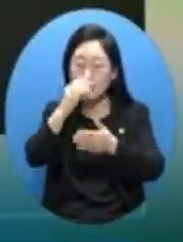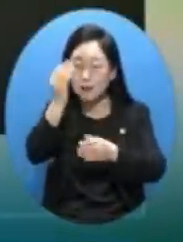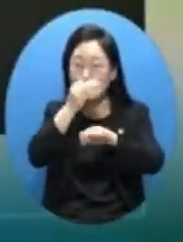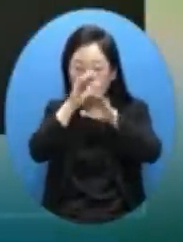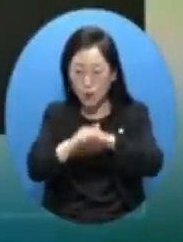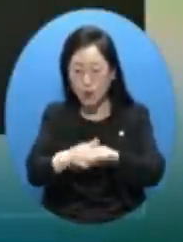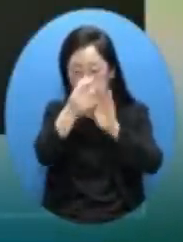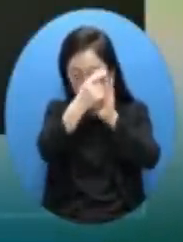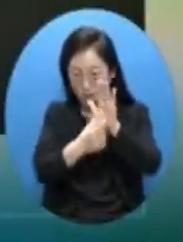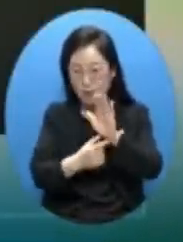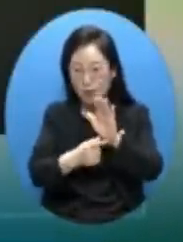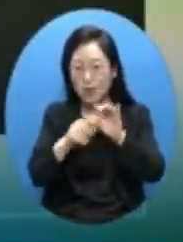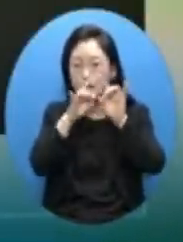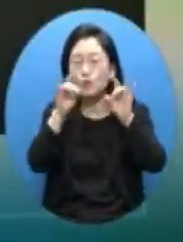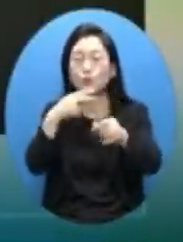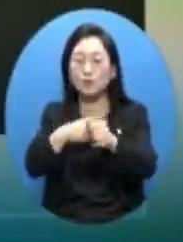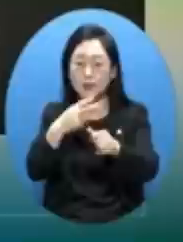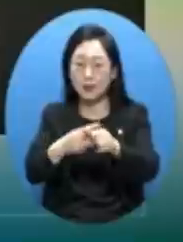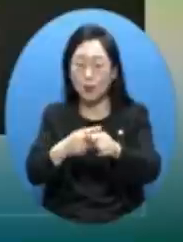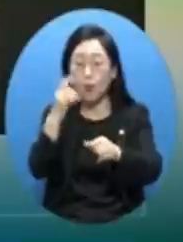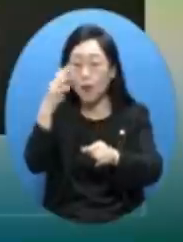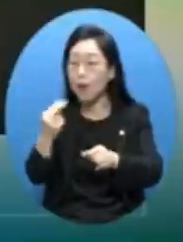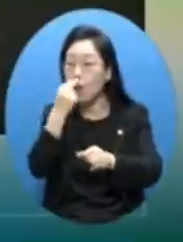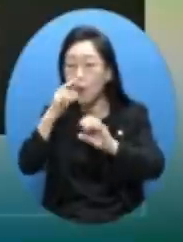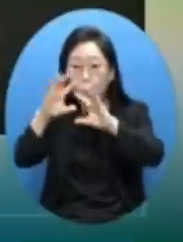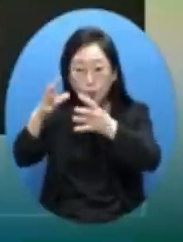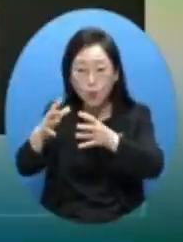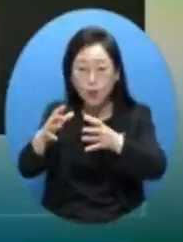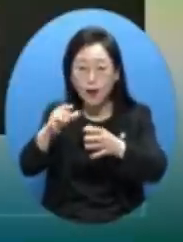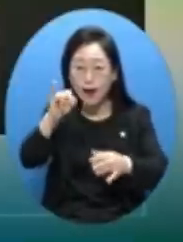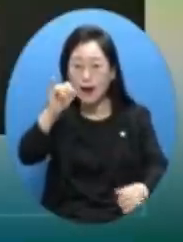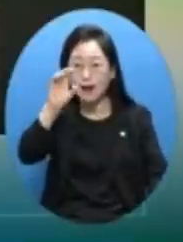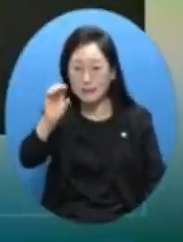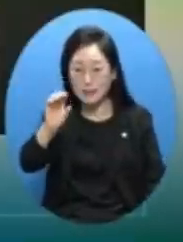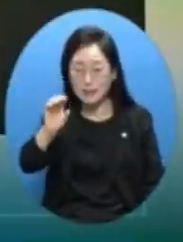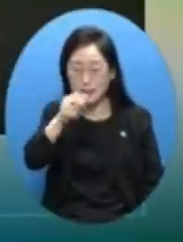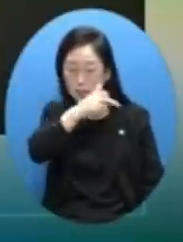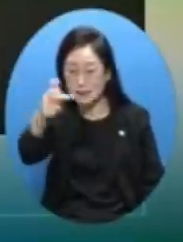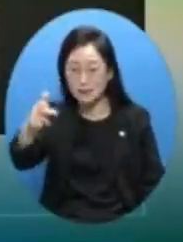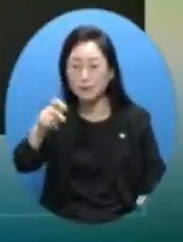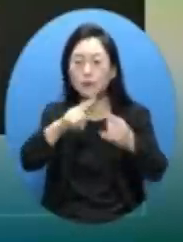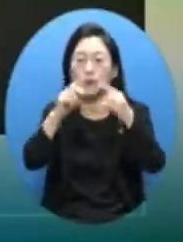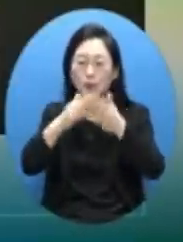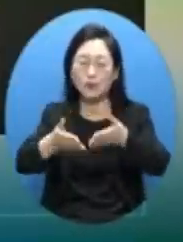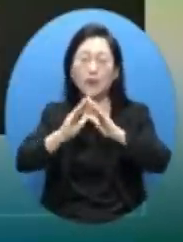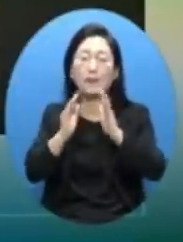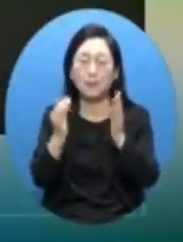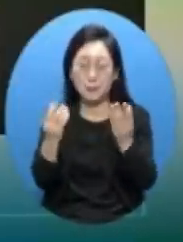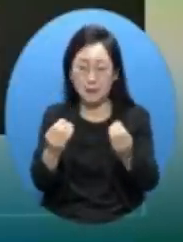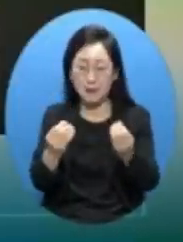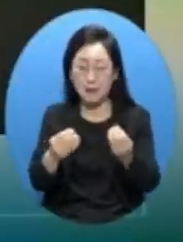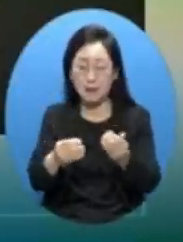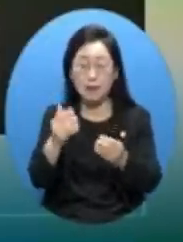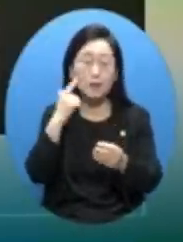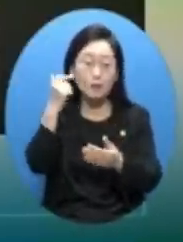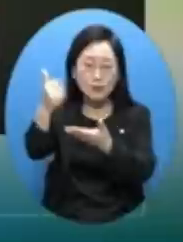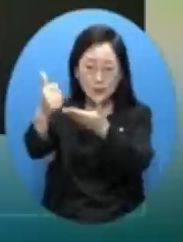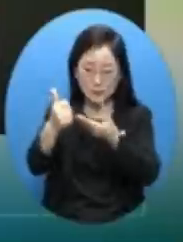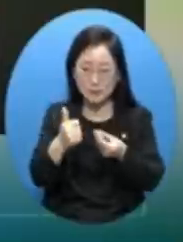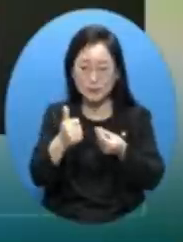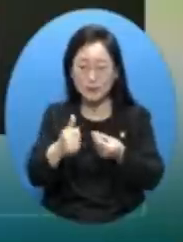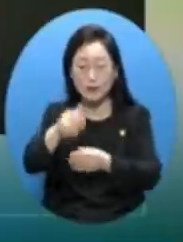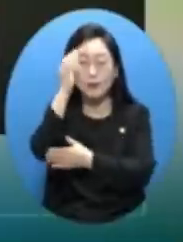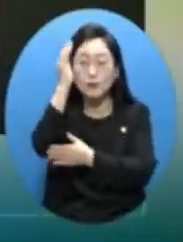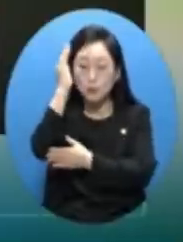선교사님이신데 홍콩에 건너가서 홍콩에 큰 ICA 교회를 세우신 목사님이십니다. 그런데 이 목사님이 오셔서 설교를